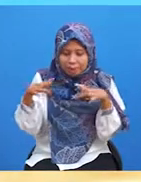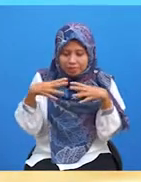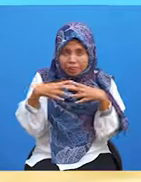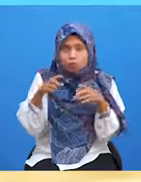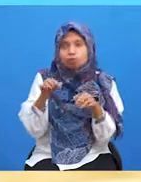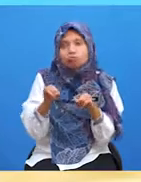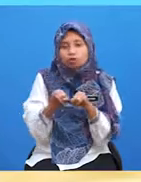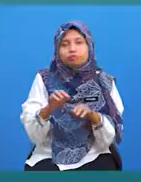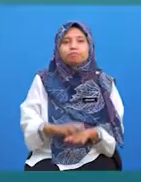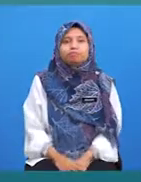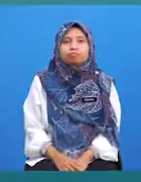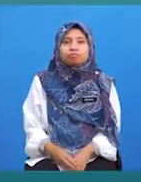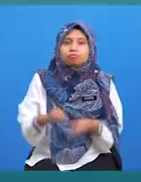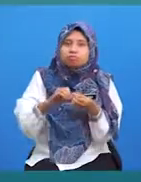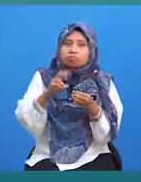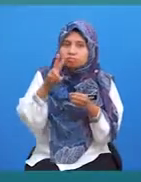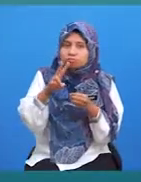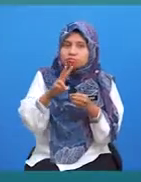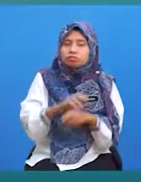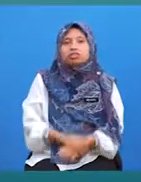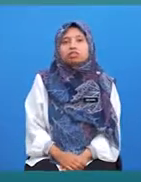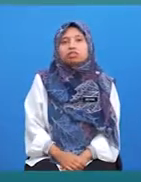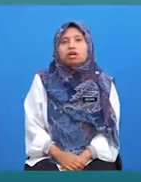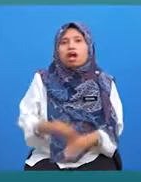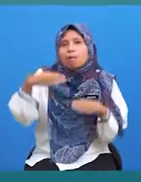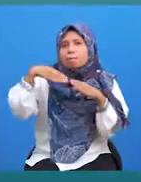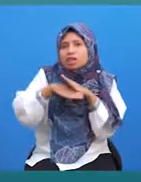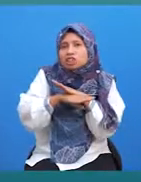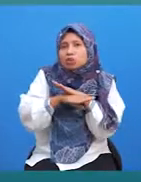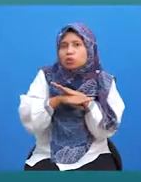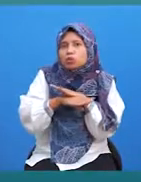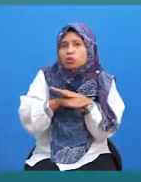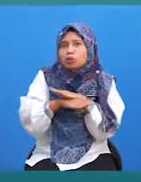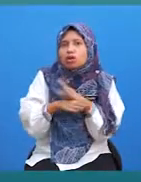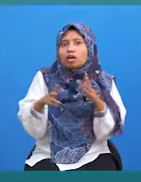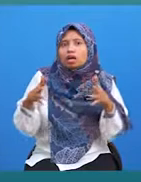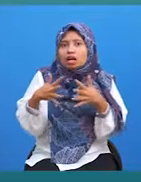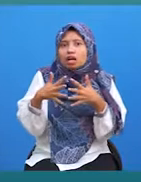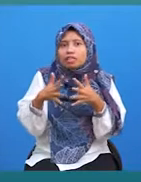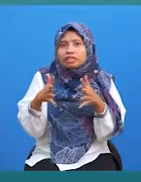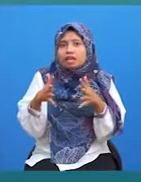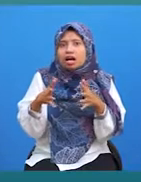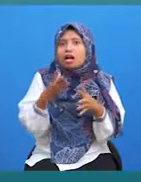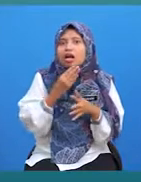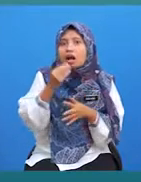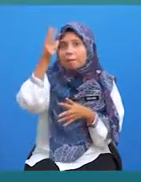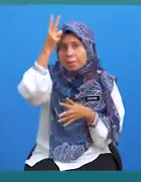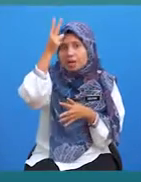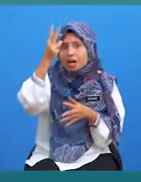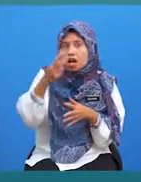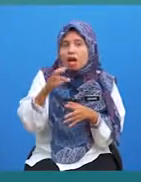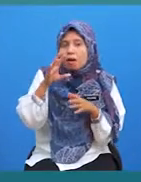Peribahasa yang kedua pula, masuk kandang kambing mengembik, masuk kandang kerbau